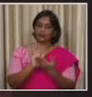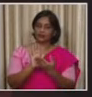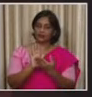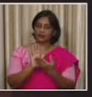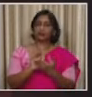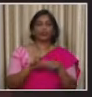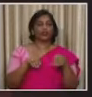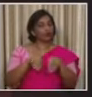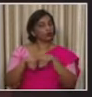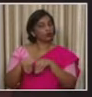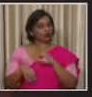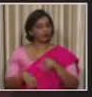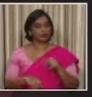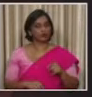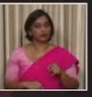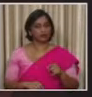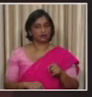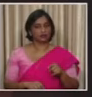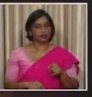ගොවිතැනට